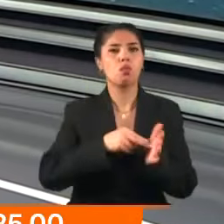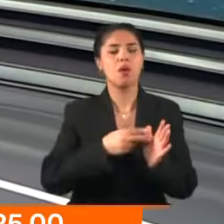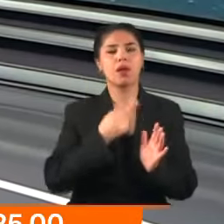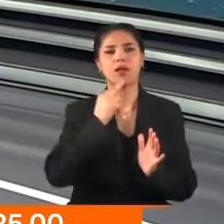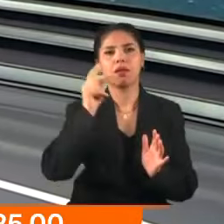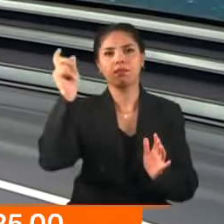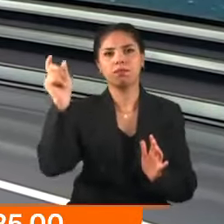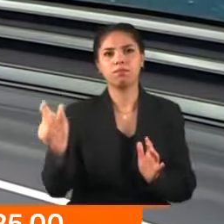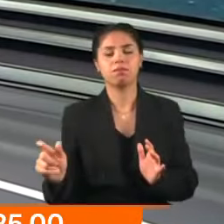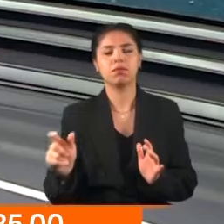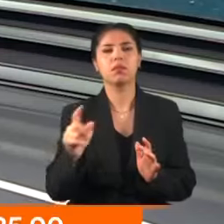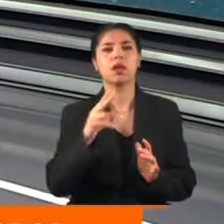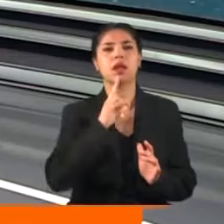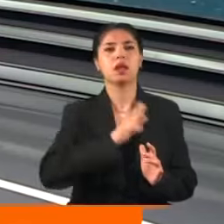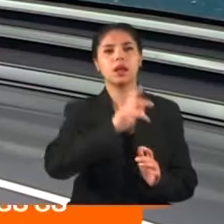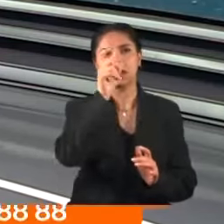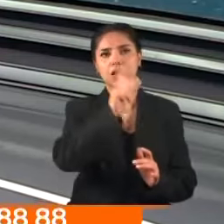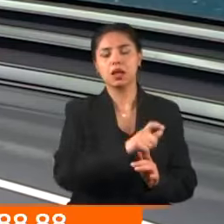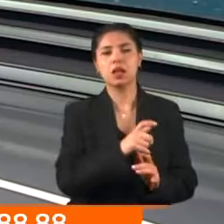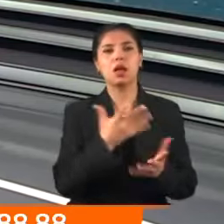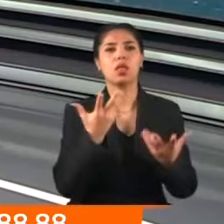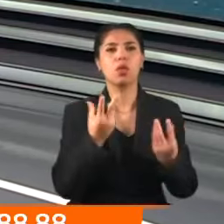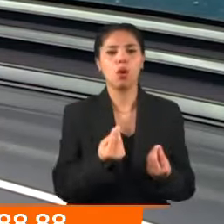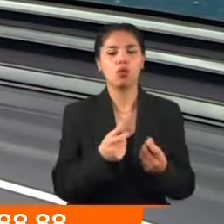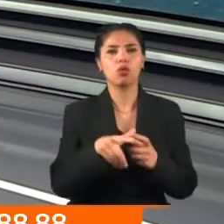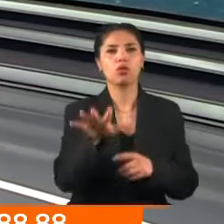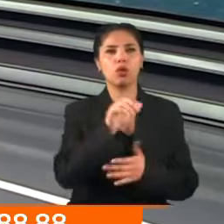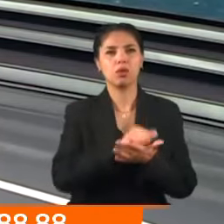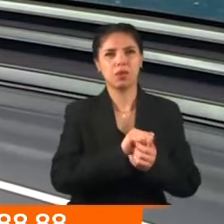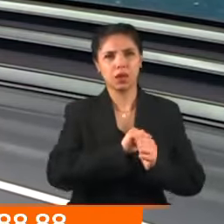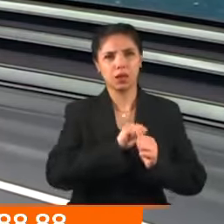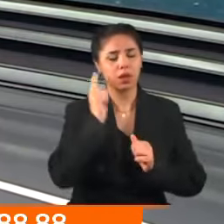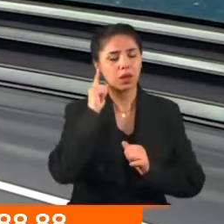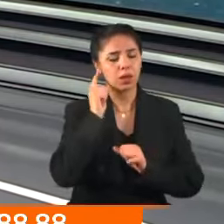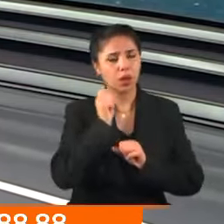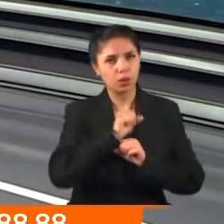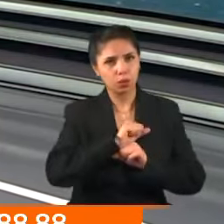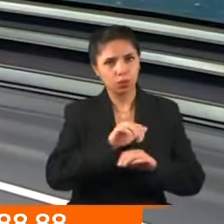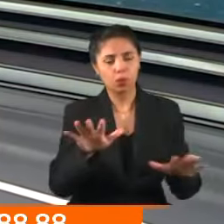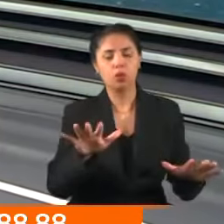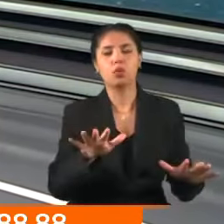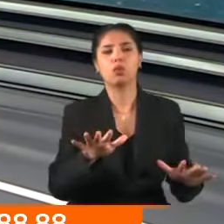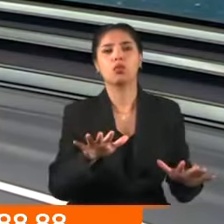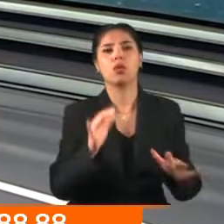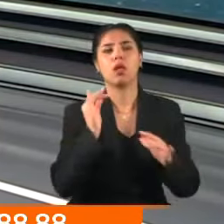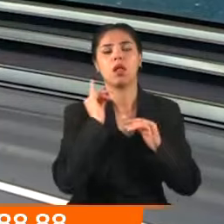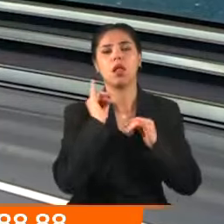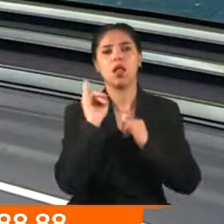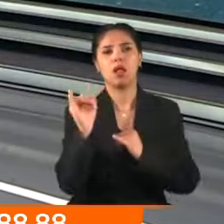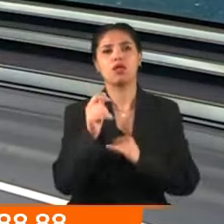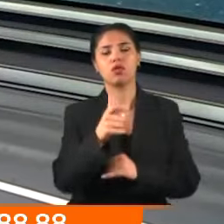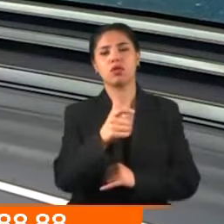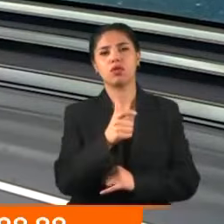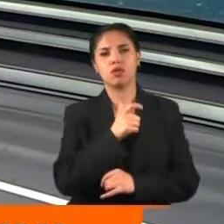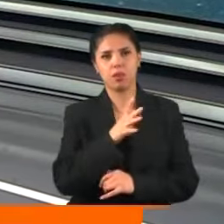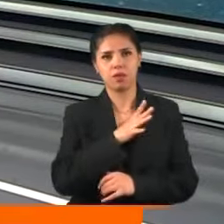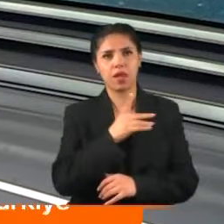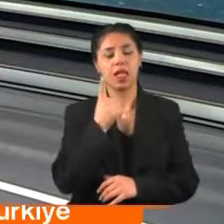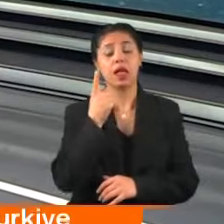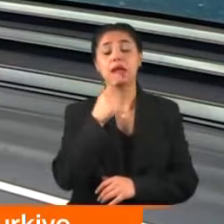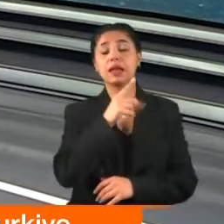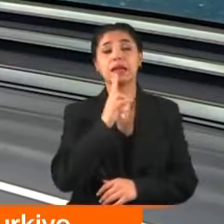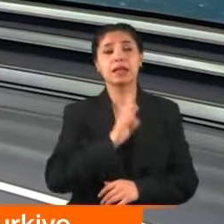arasında yaşananları sosyal medya hesabından duyurunca eleştiri de aldı, yanıt da verdi hepsine. Kızının devlet koruması altına alındığı bilgisini de